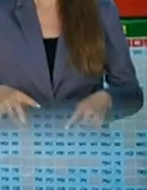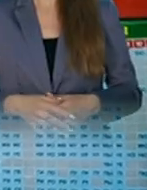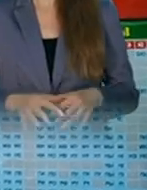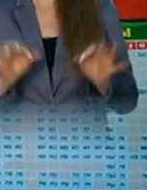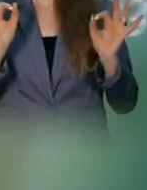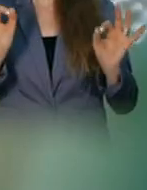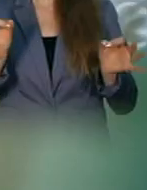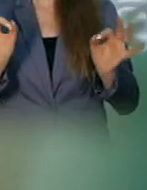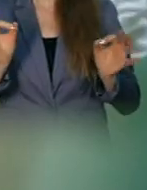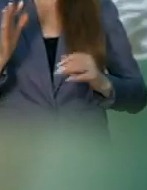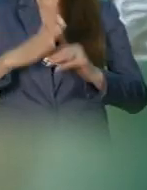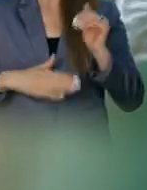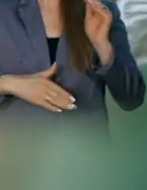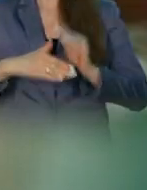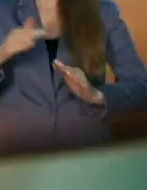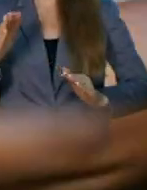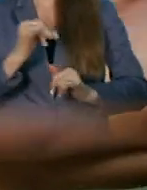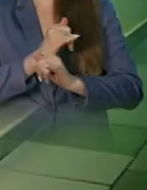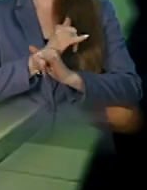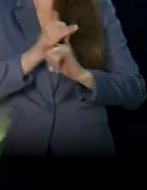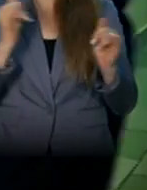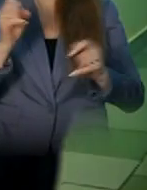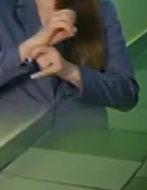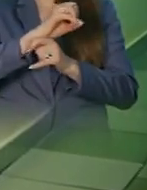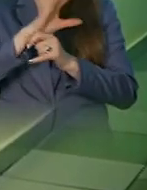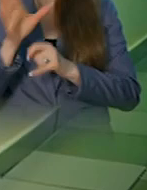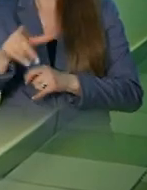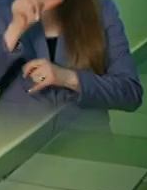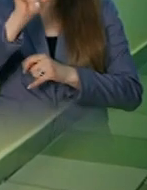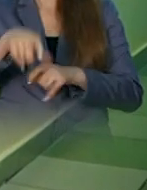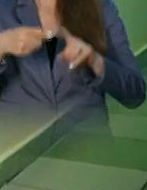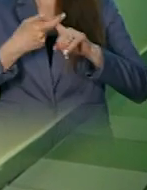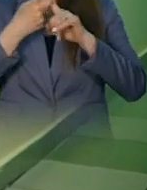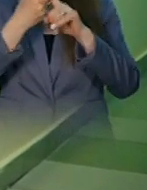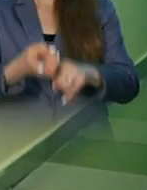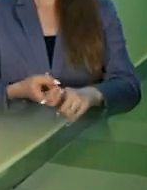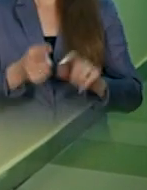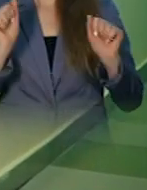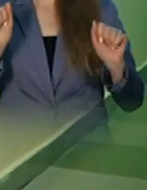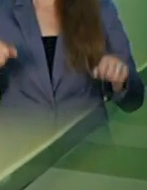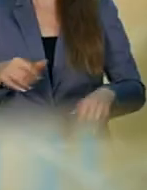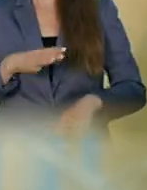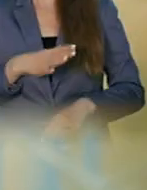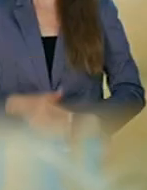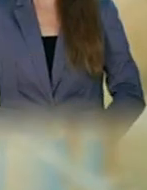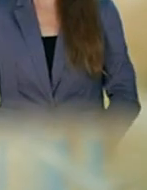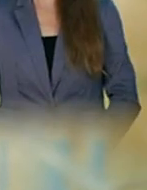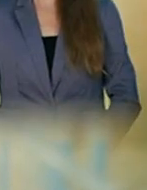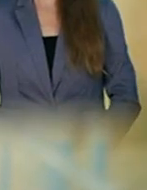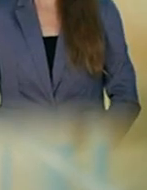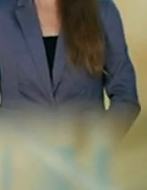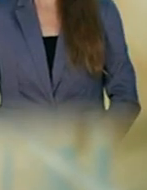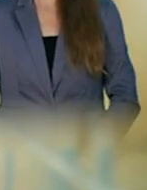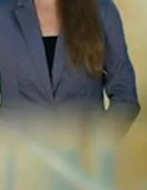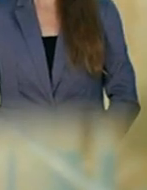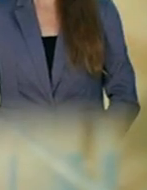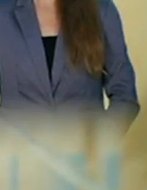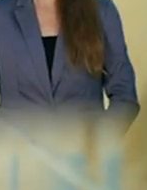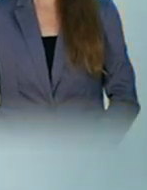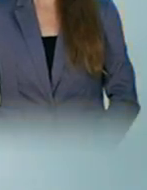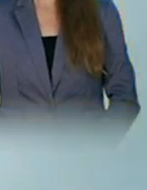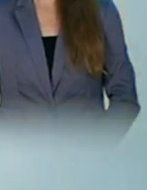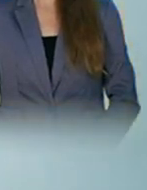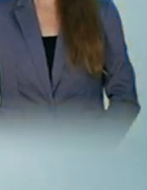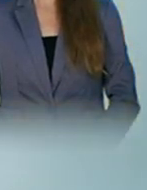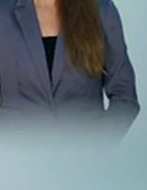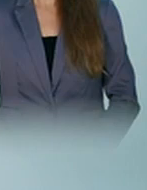ұстамаңыз. Қол – вирустың адамнан адамға жұғуының кең таралған тәсілі. Сондықтан қолды сабынмен жиі